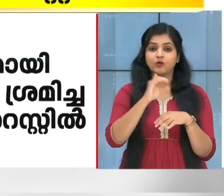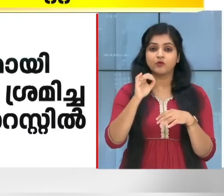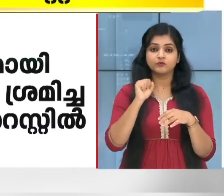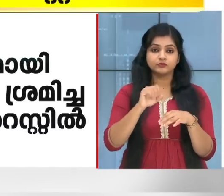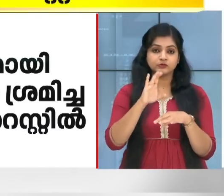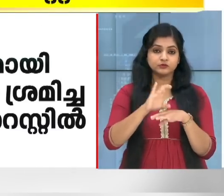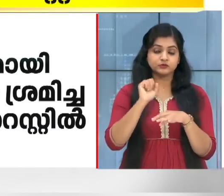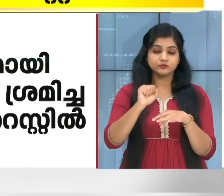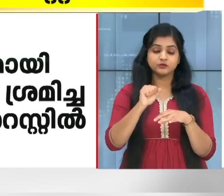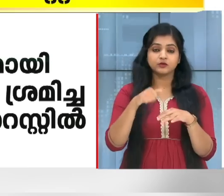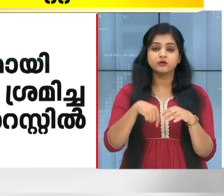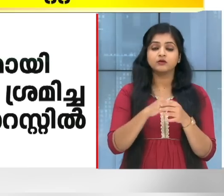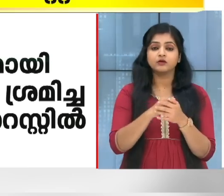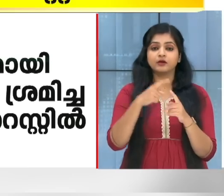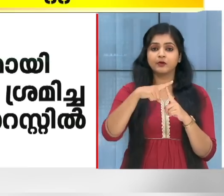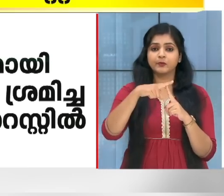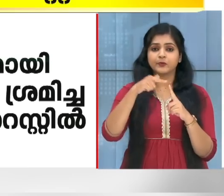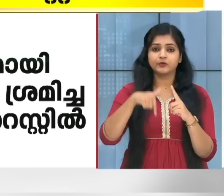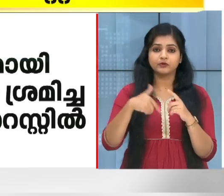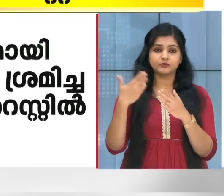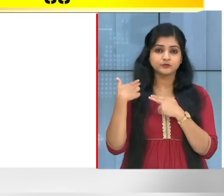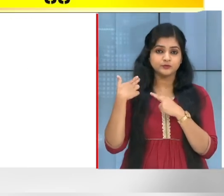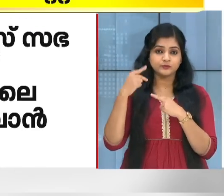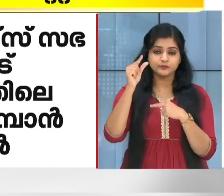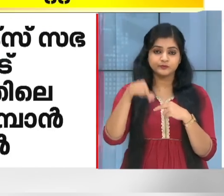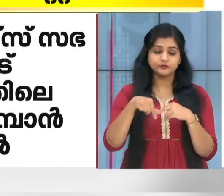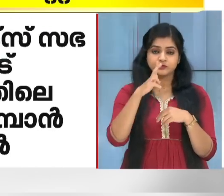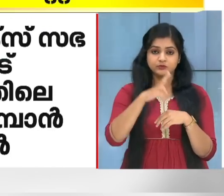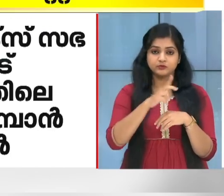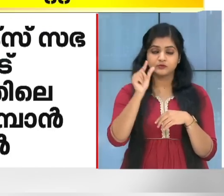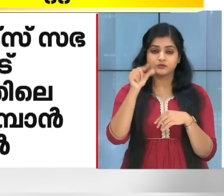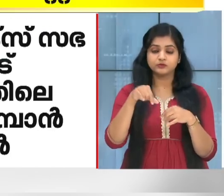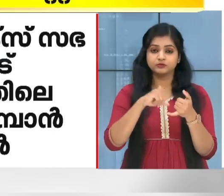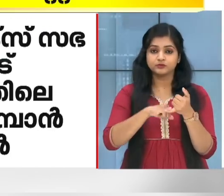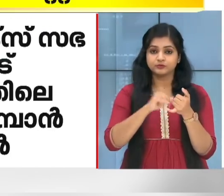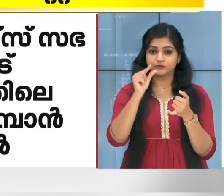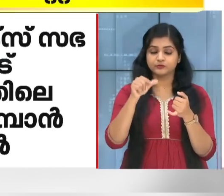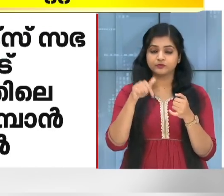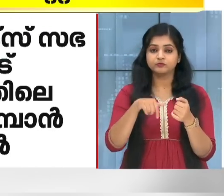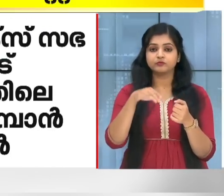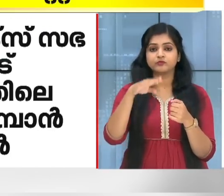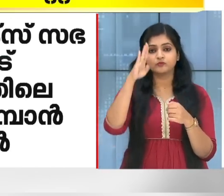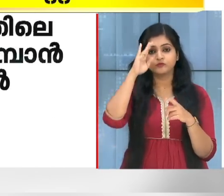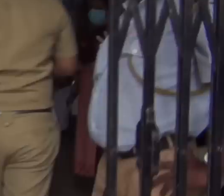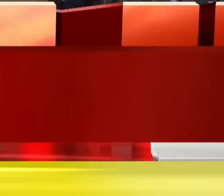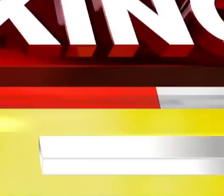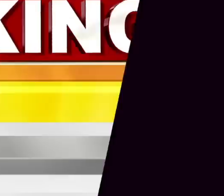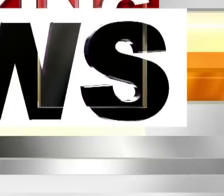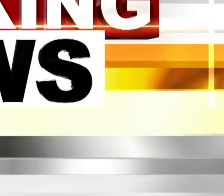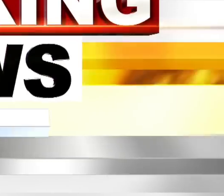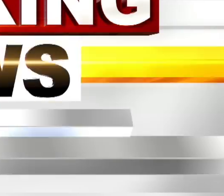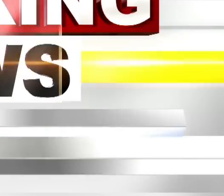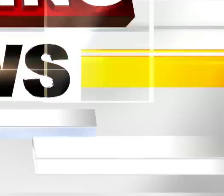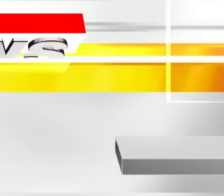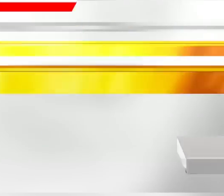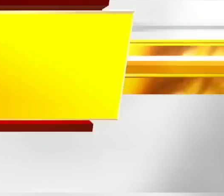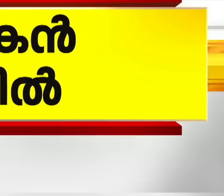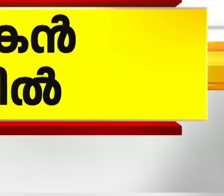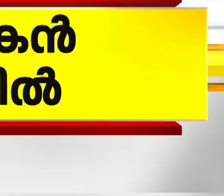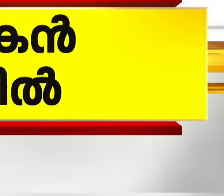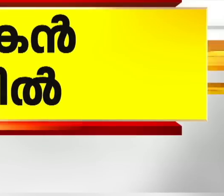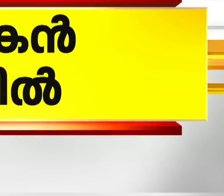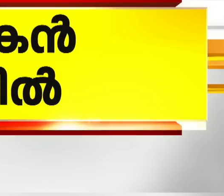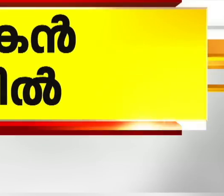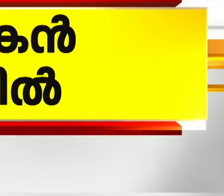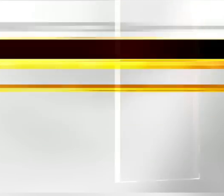ചുമതലയുള്ള ഫാദർ ഷിമയോണിനെ ഊന്നുകൽ പോലീസ് അറസ്റ്റ് ചെയ്തിട്ടുള്ളത്. പത്തനംതിട്ട കുമ്മഴ സ്വദേശിയാണ് ഇയാൾ. കുറച്ചേ ആയിട്ടുള്ളൂ